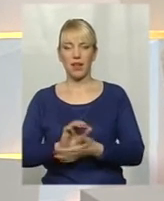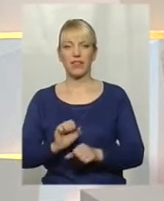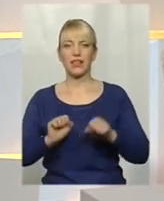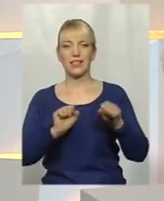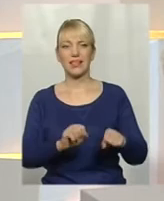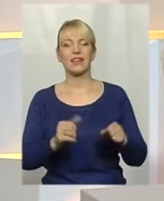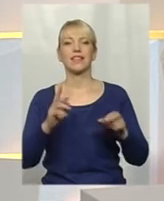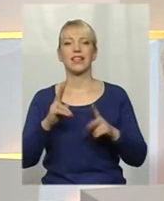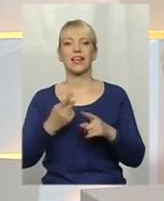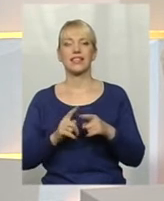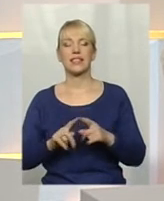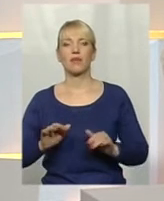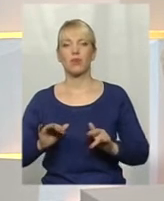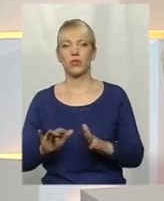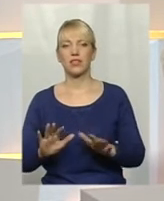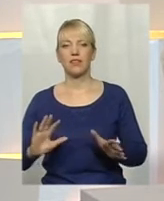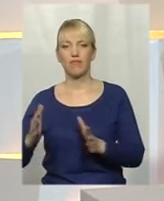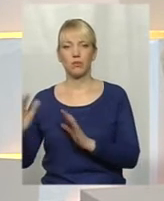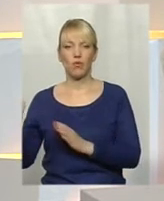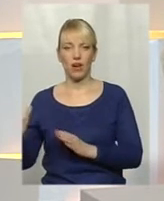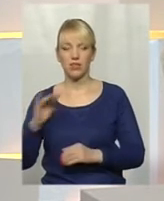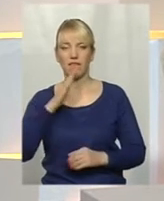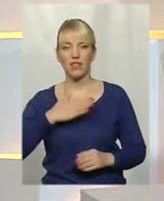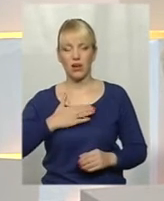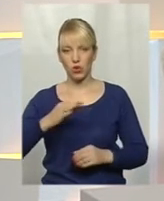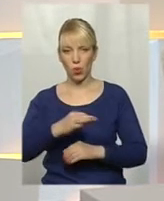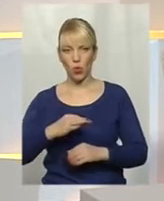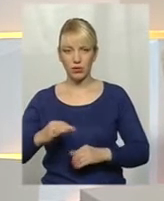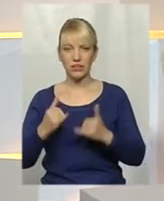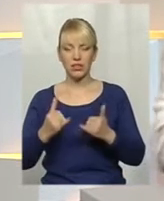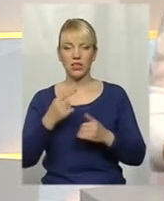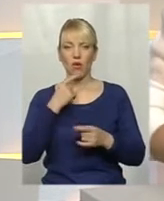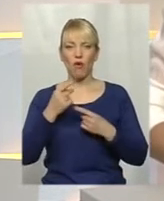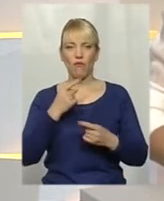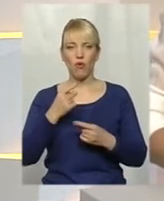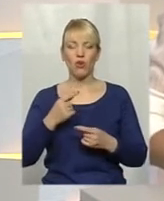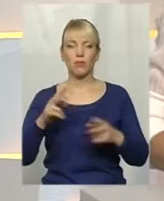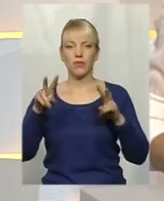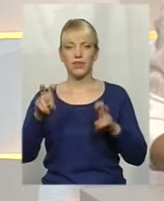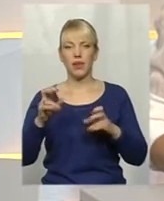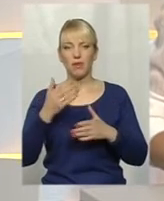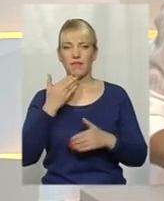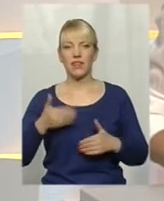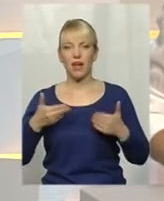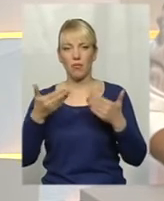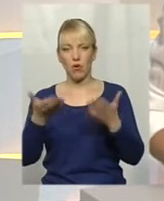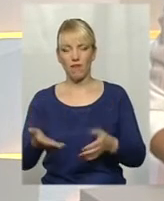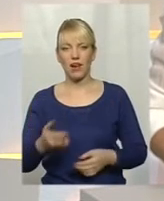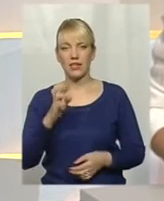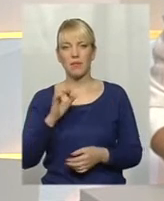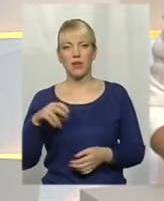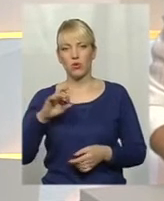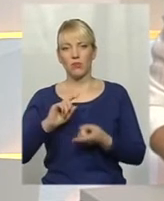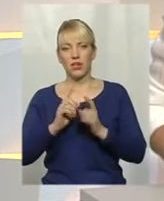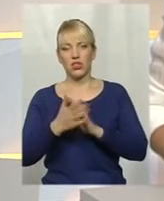захист і як цей процес відбувається в нашій області, нині говоримо у темі. Вітаю вас, я Анна Бендюк, переклад на